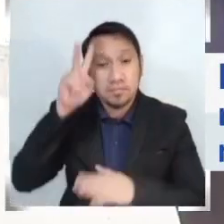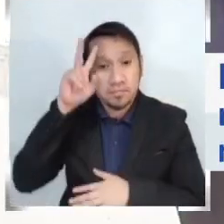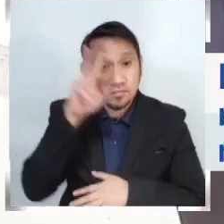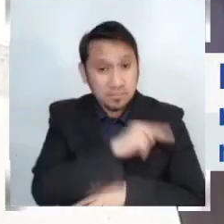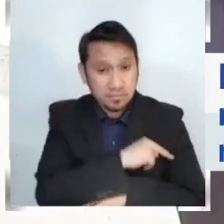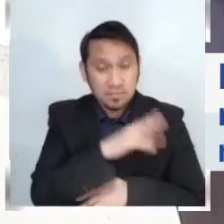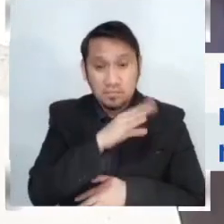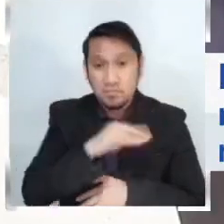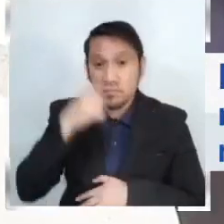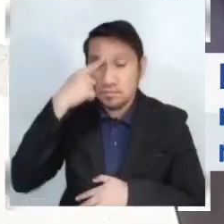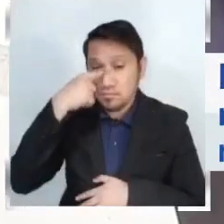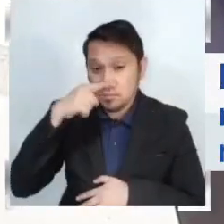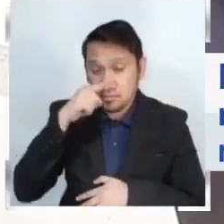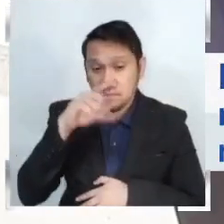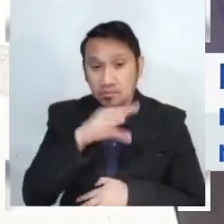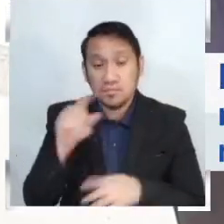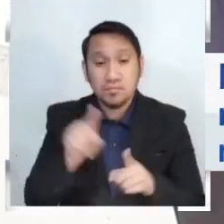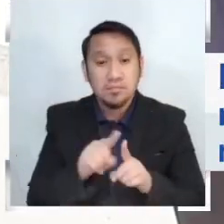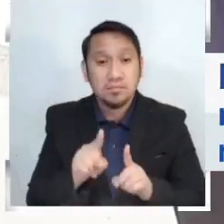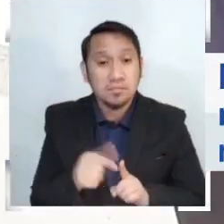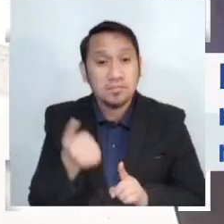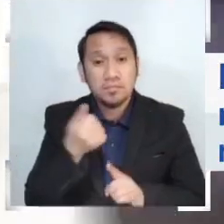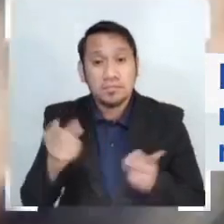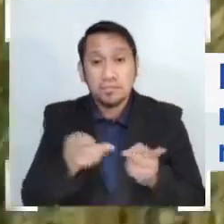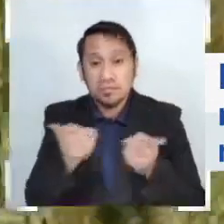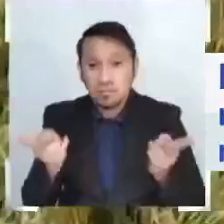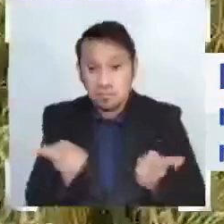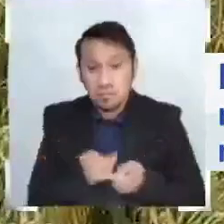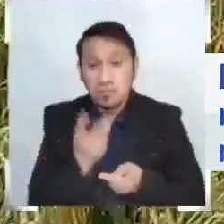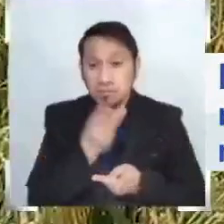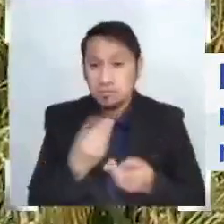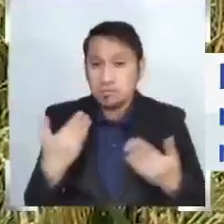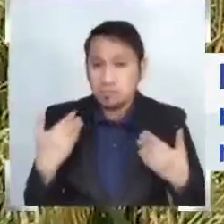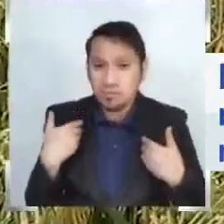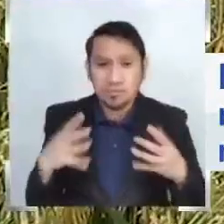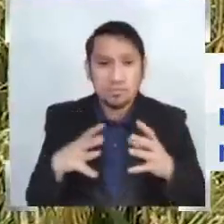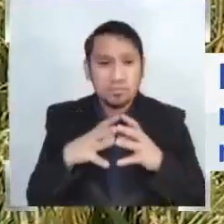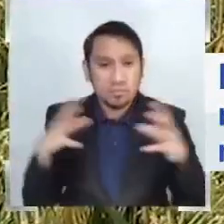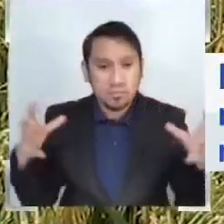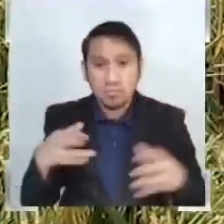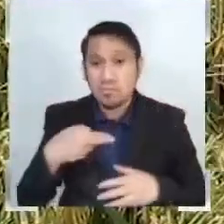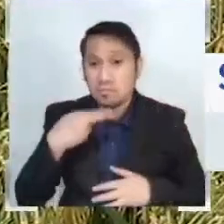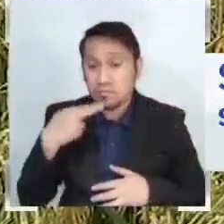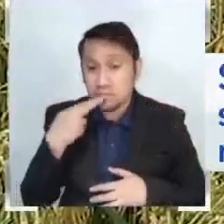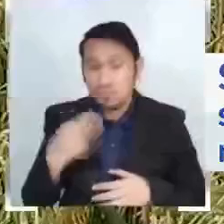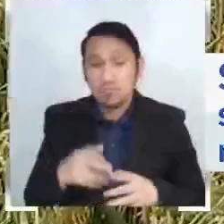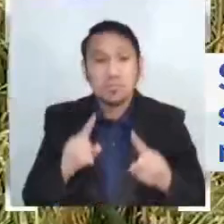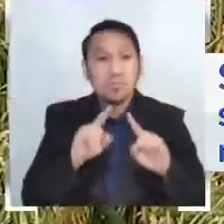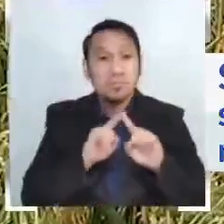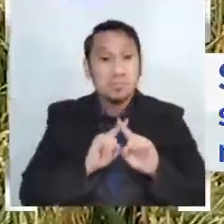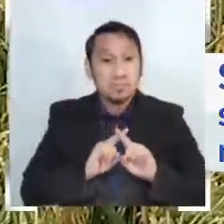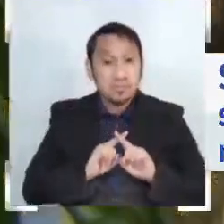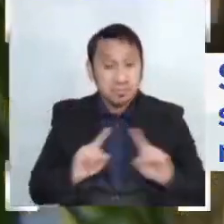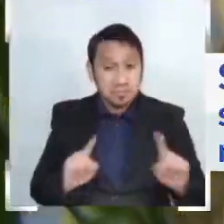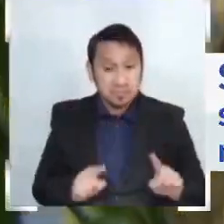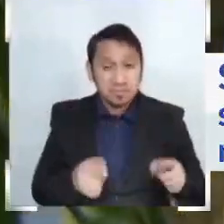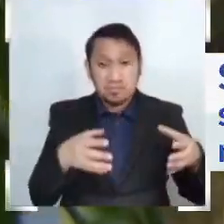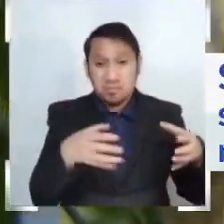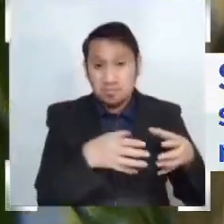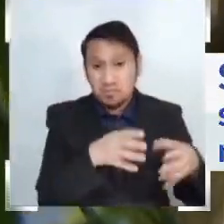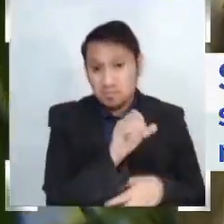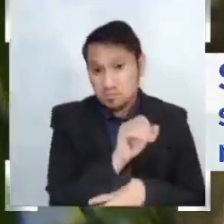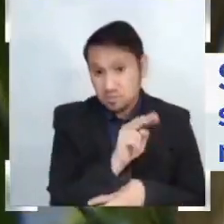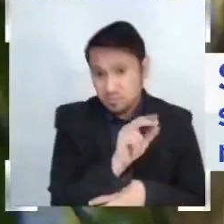mga lugar na maaaring sobra ang produksyon ng bigas. Pero tanong ng samahang industriya ng agrikultura o SINAG,